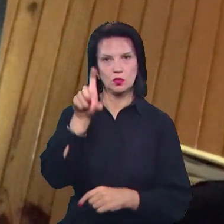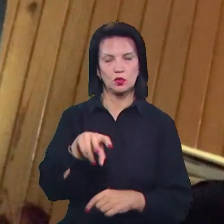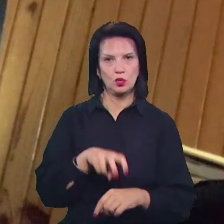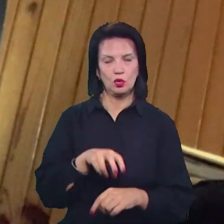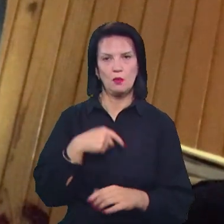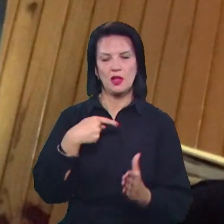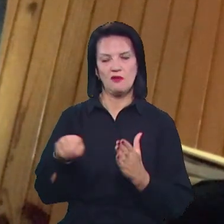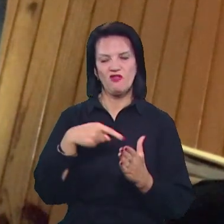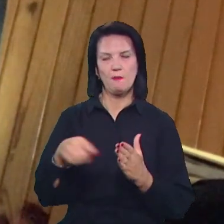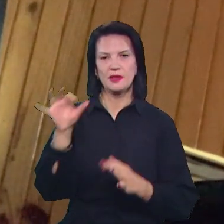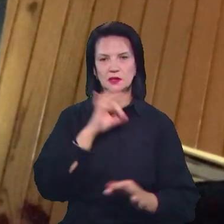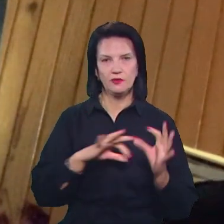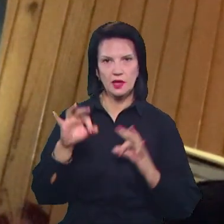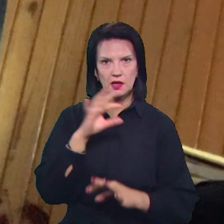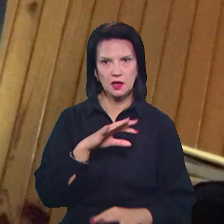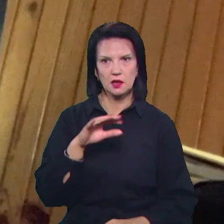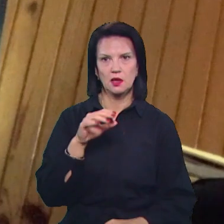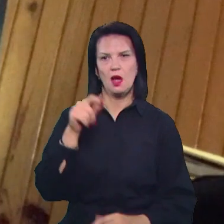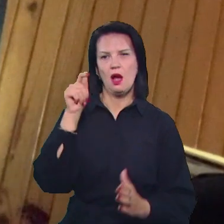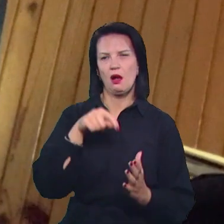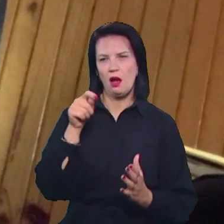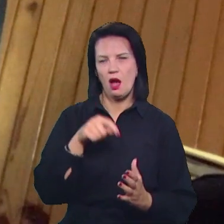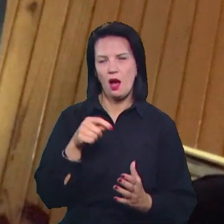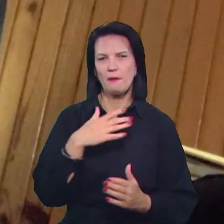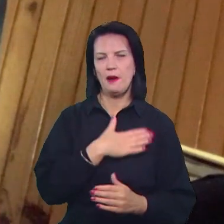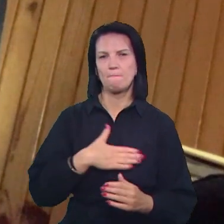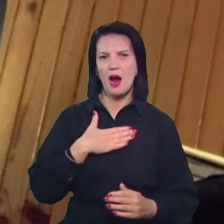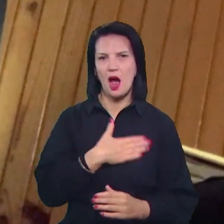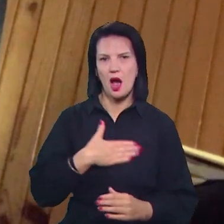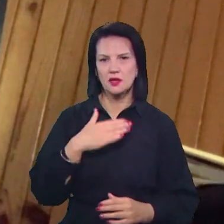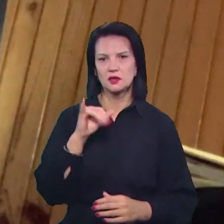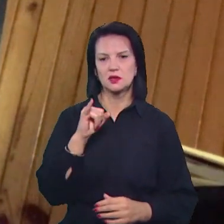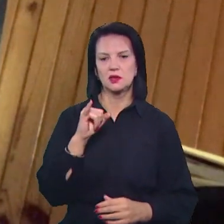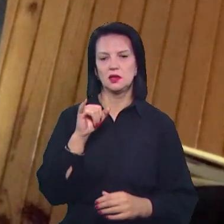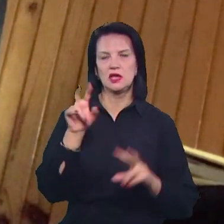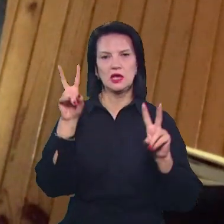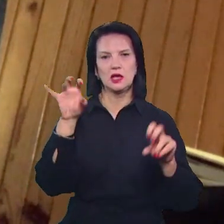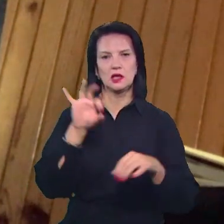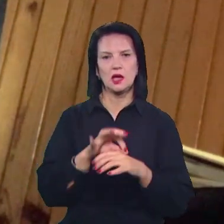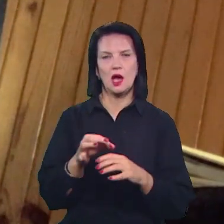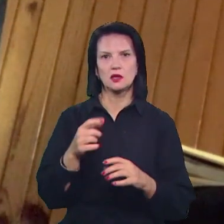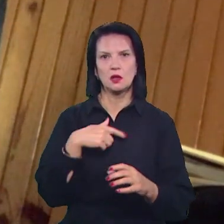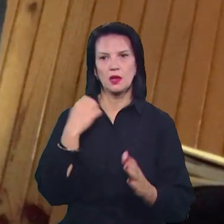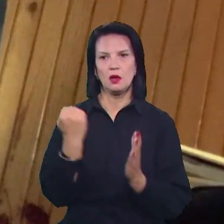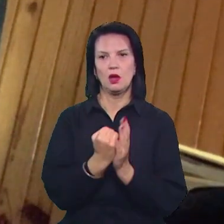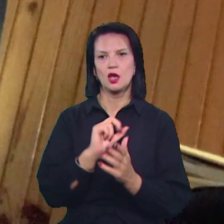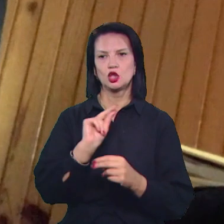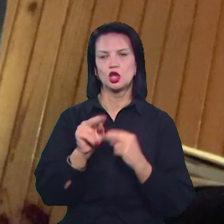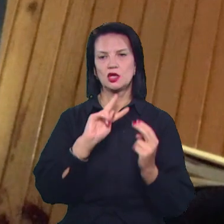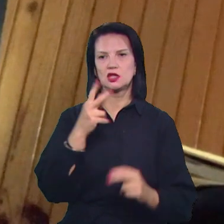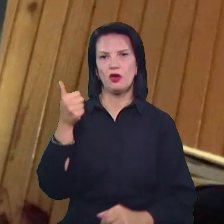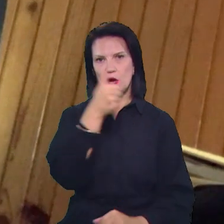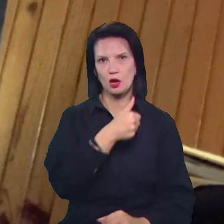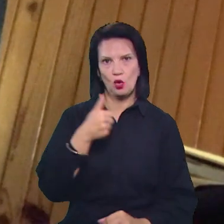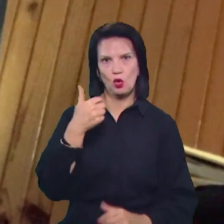ліки, каплі, здається, мазі. І саме діагноз мені поставили десь роки через два,